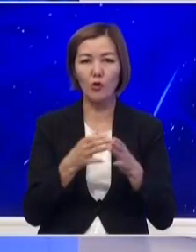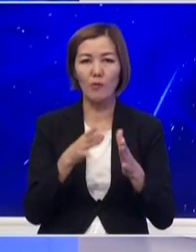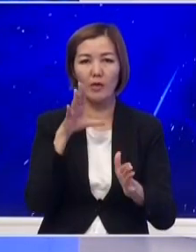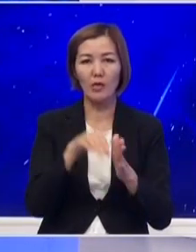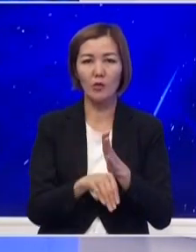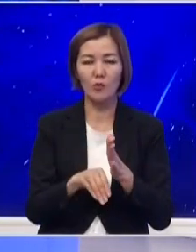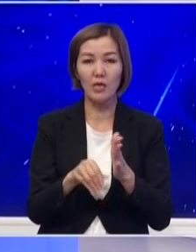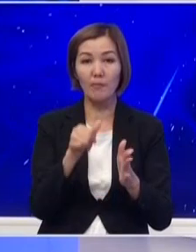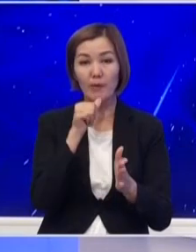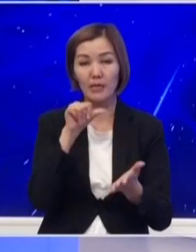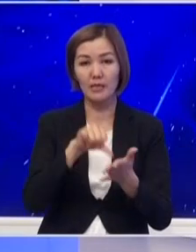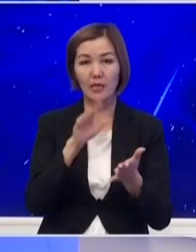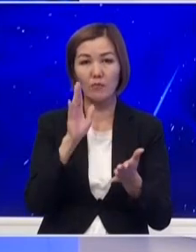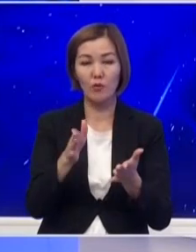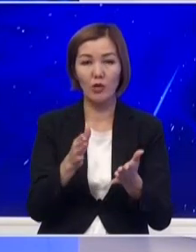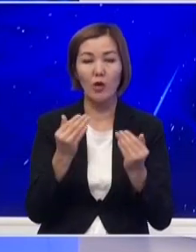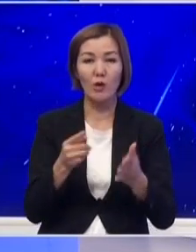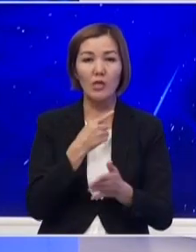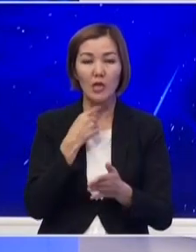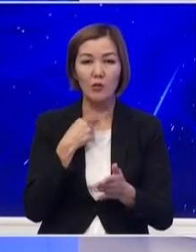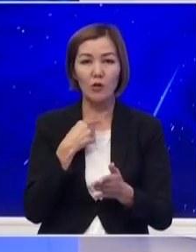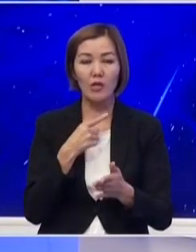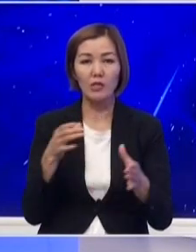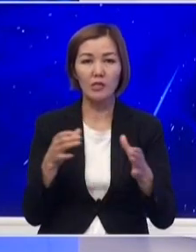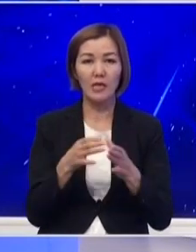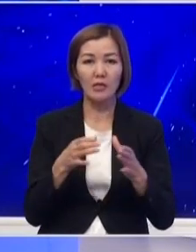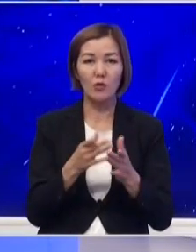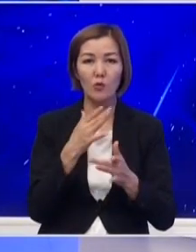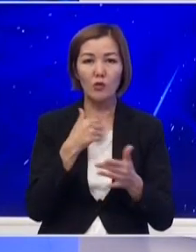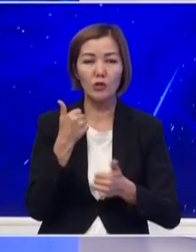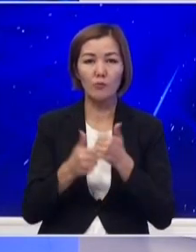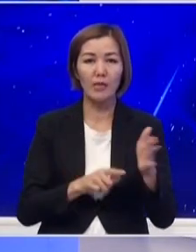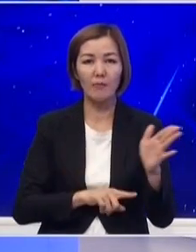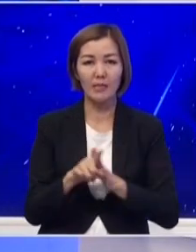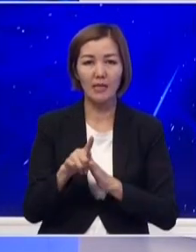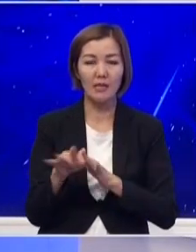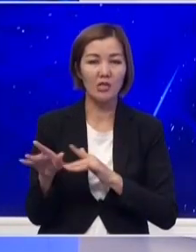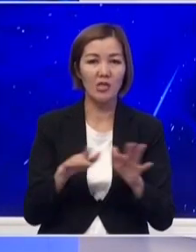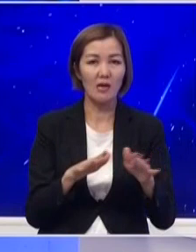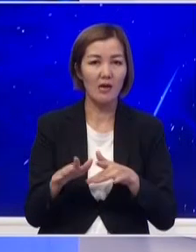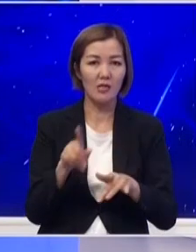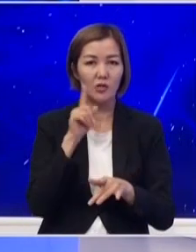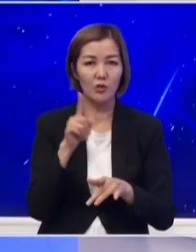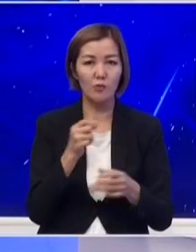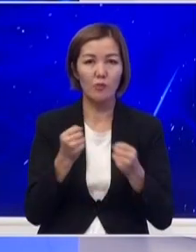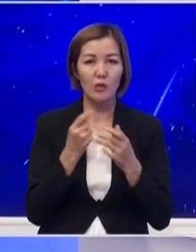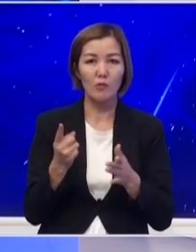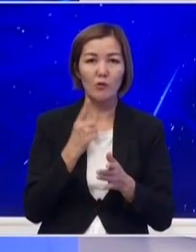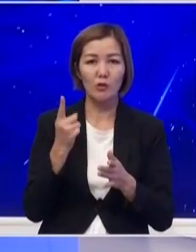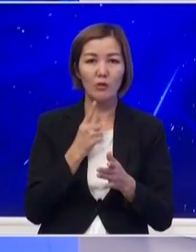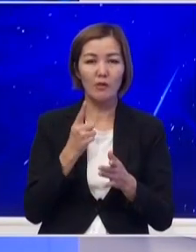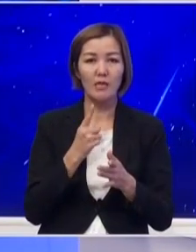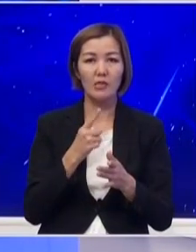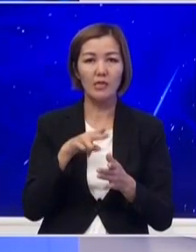қатарына енуге бақтарын сынайды. Бүгін Талдықорғанда құрамына жасақтайтын ұлттық чемпионат басталды. Шараға жасөспірімдер мен